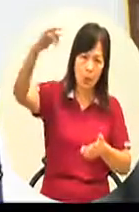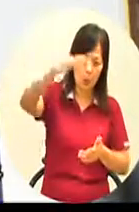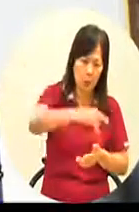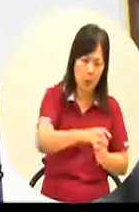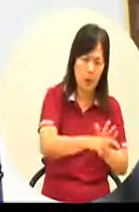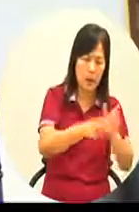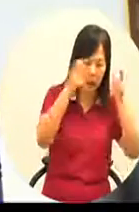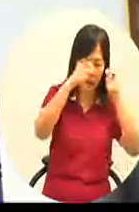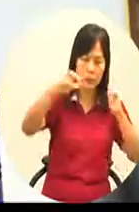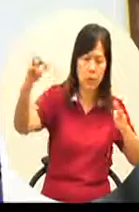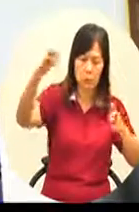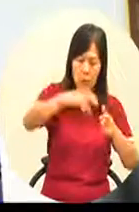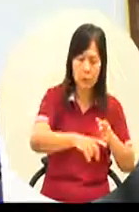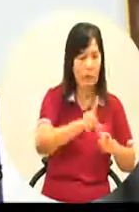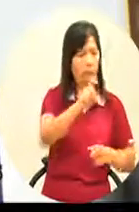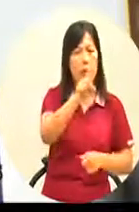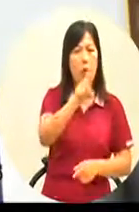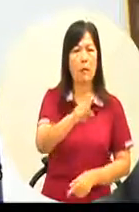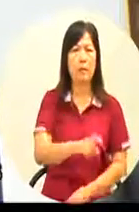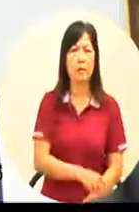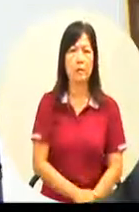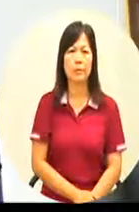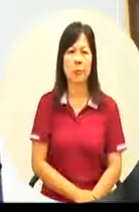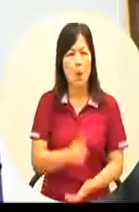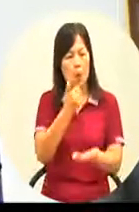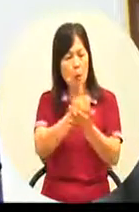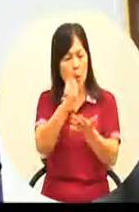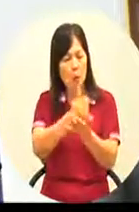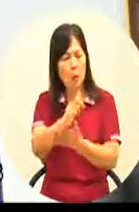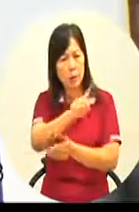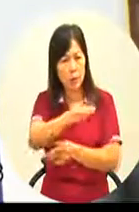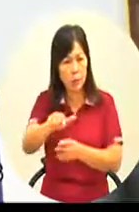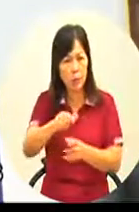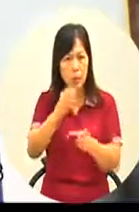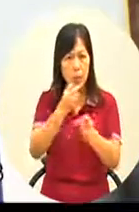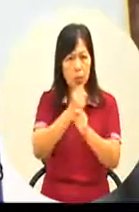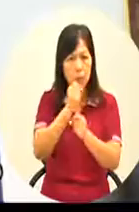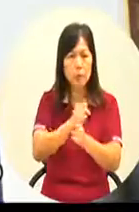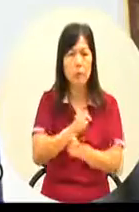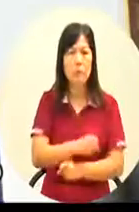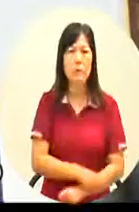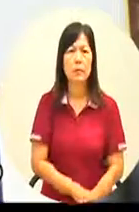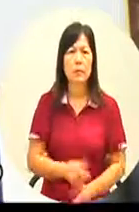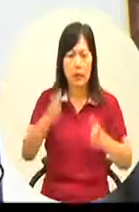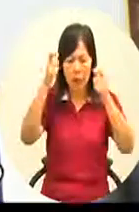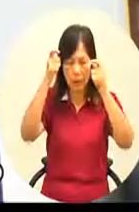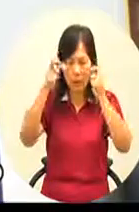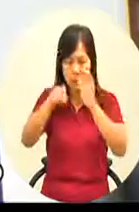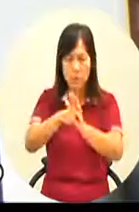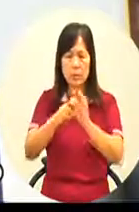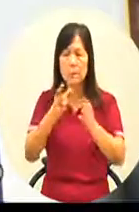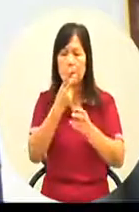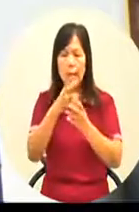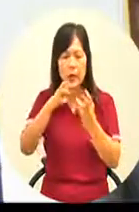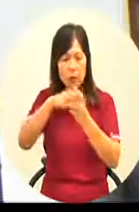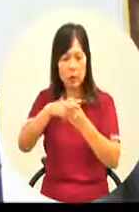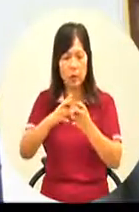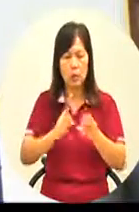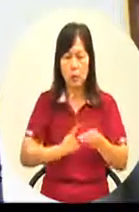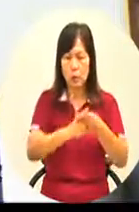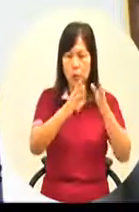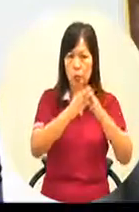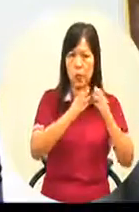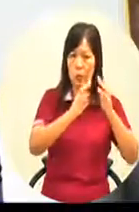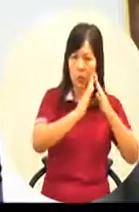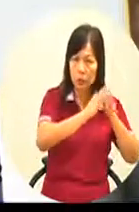高雄机场吼，所以一挂货运业吼，因为咱高雄甲咱的亚洲的主要城市吼，差